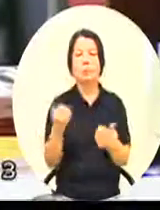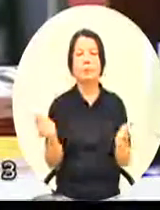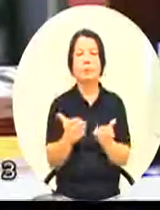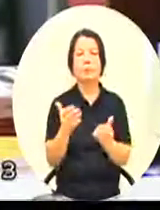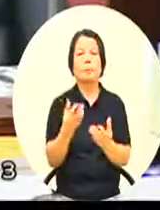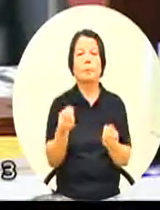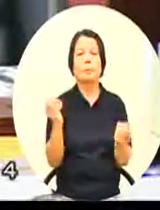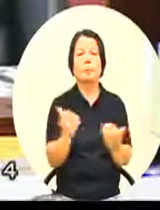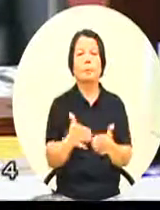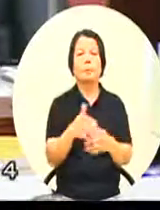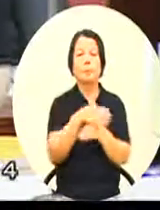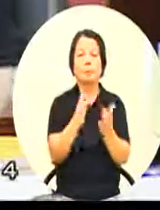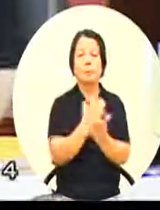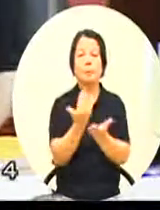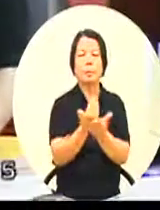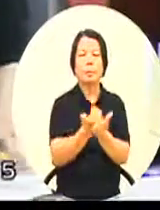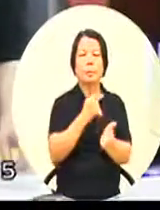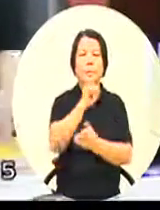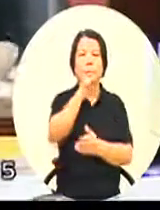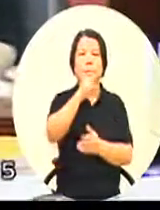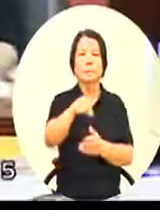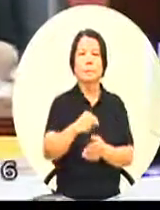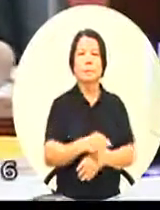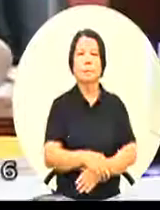一个检举案，也就是